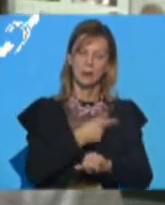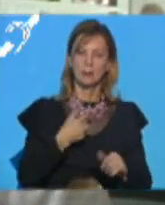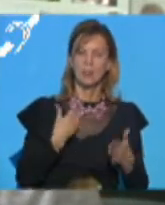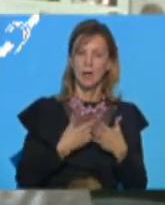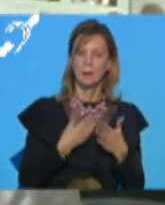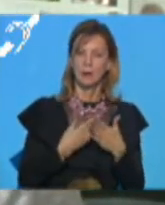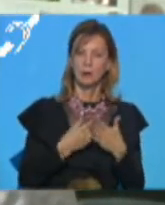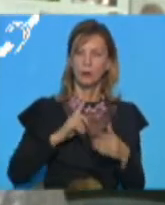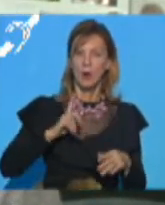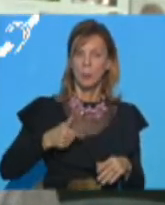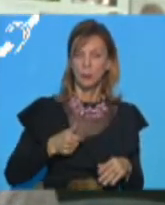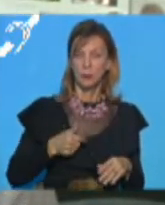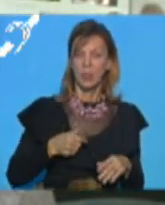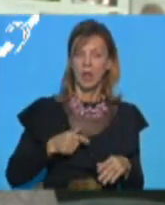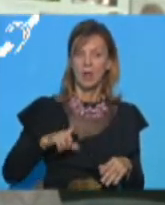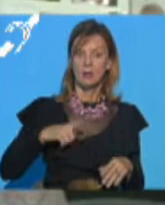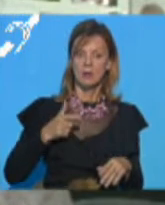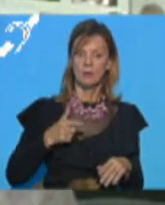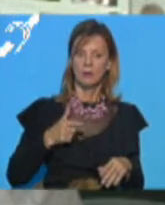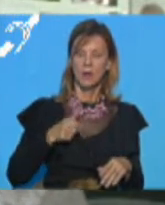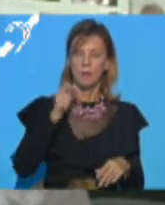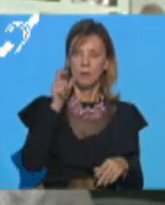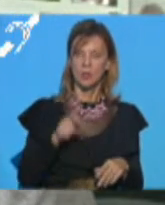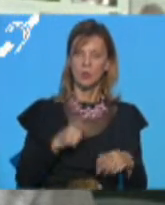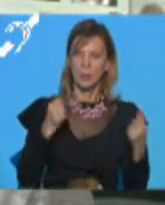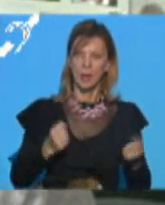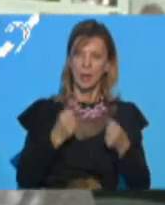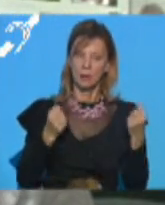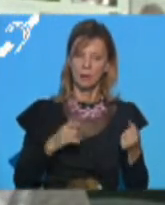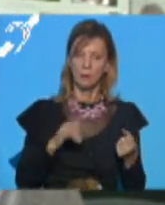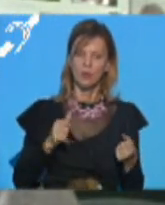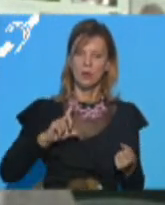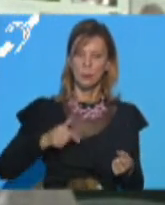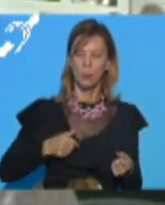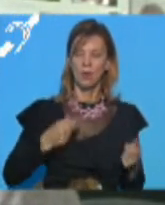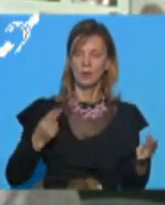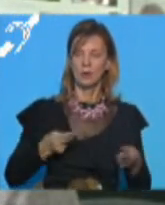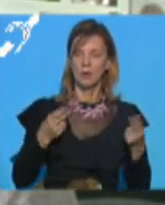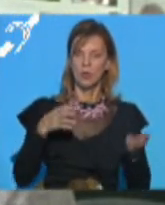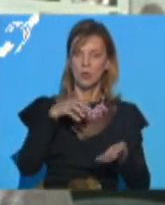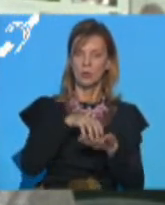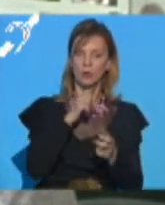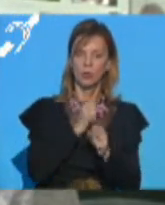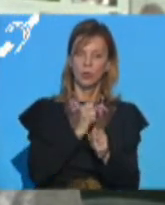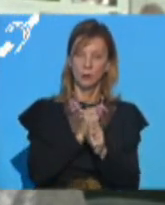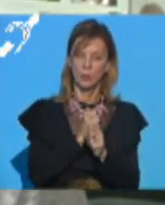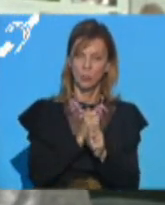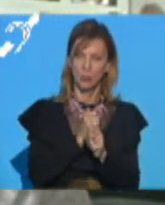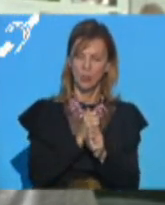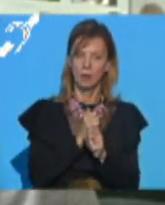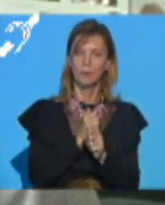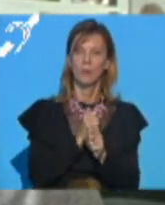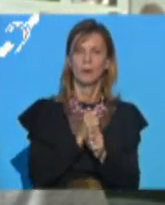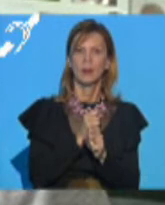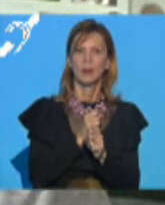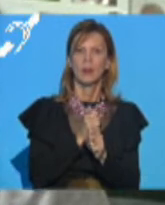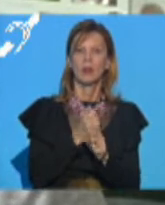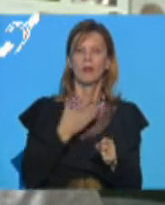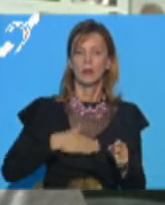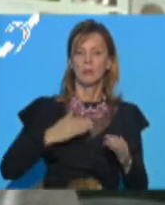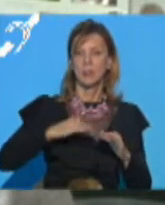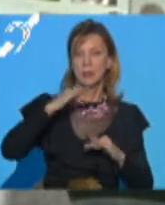necesare pentru a putea deveni cetățeni activi, dar în același timp să poată să-și găsească un loc de muncă. Încercăm să